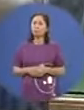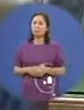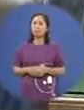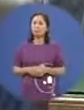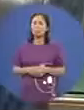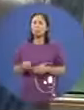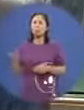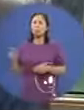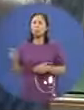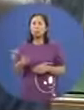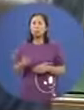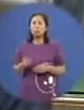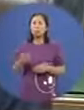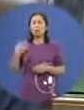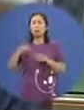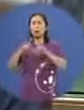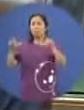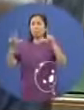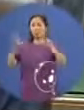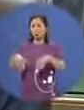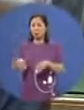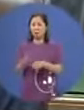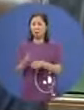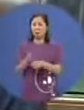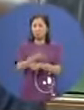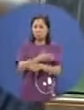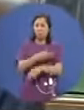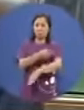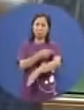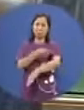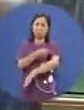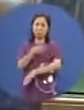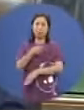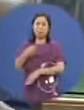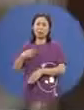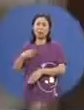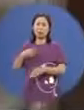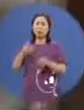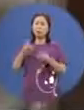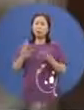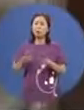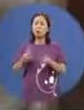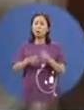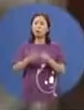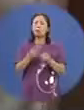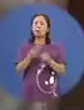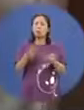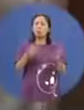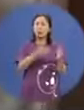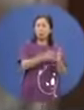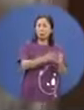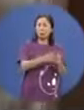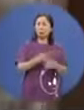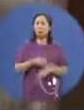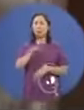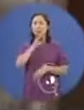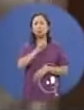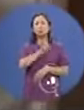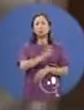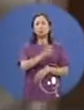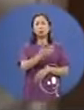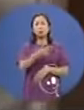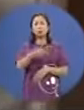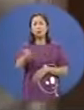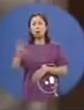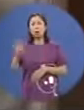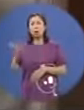適用で、まあ、年度いっぱい、 はい、 もうやりますと、それで19歳から、 はい、 49